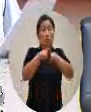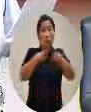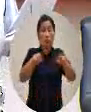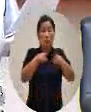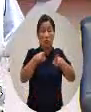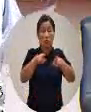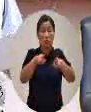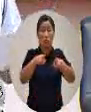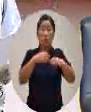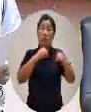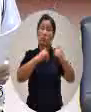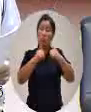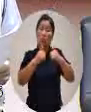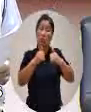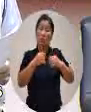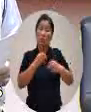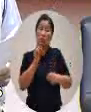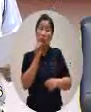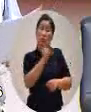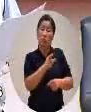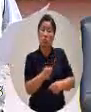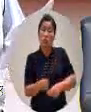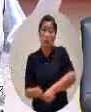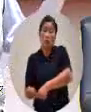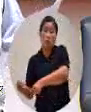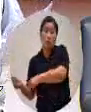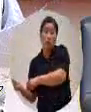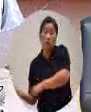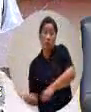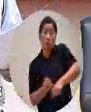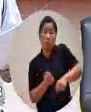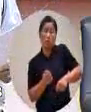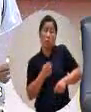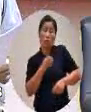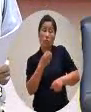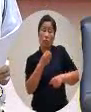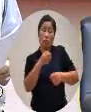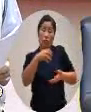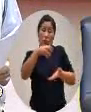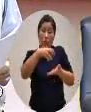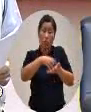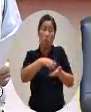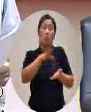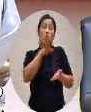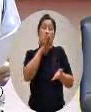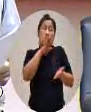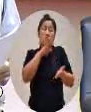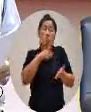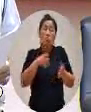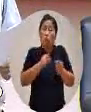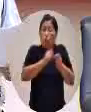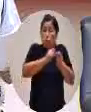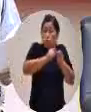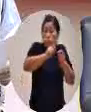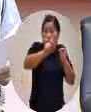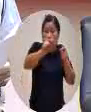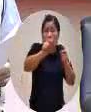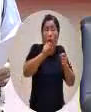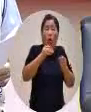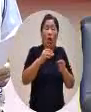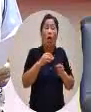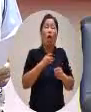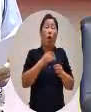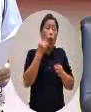的比如說我們高額求證他都是是一個當我除了這間公司倒